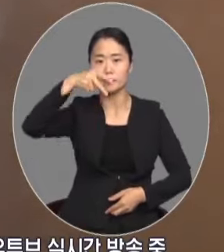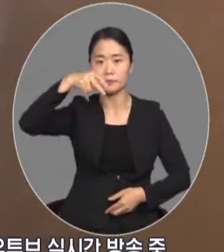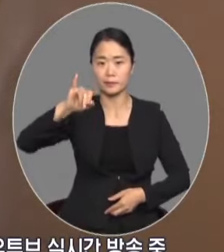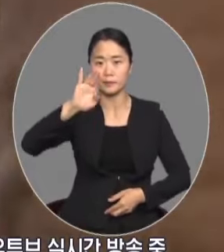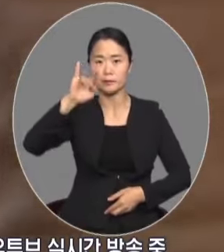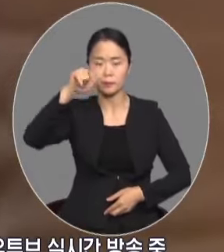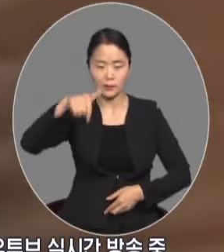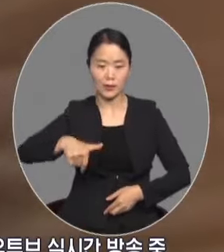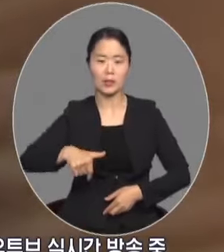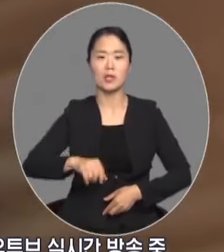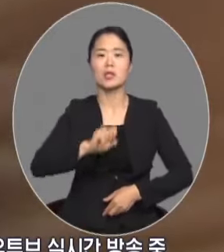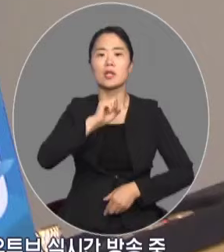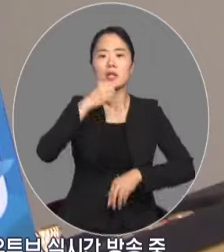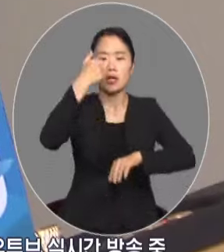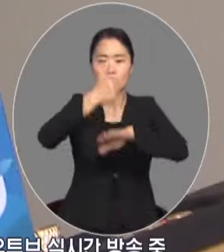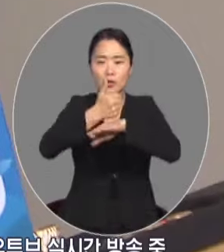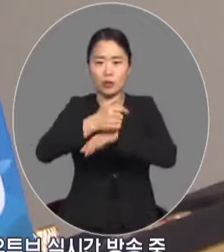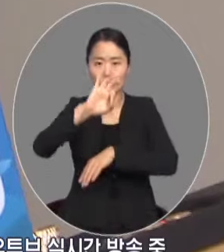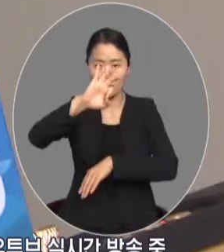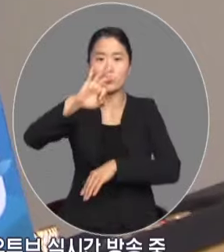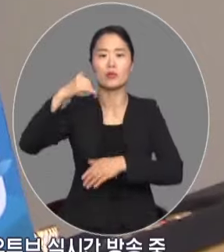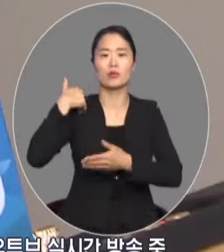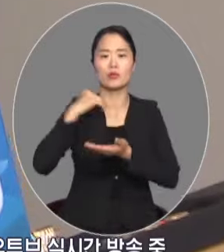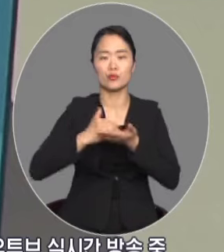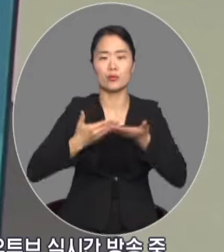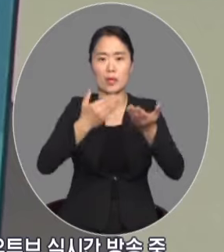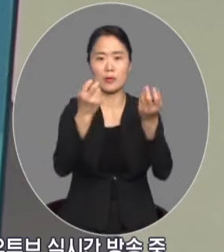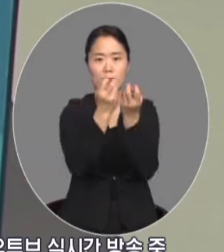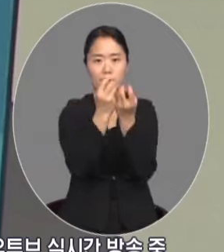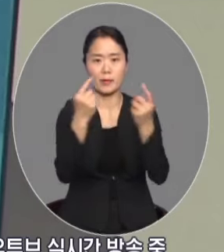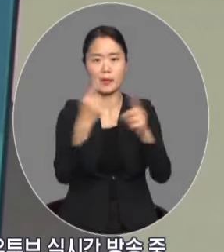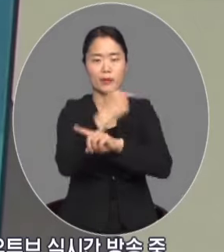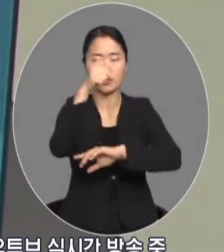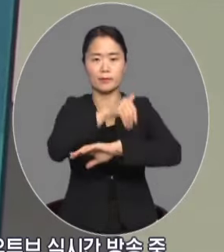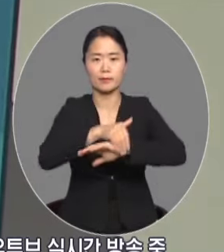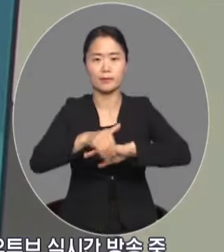발행 방식을 전환할 예정입니다 UBC 뉴스 김입니다